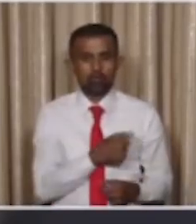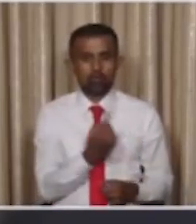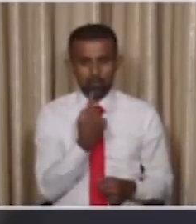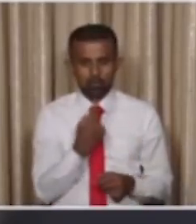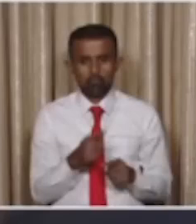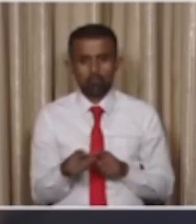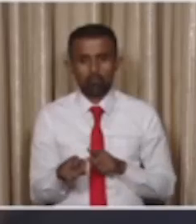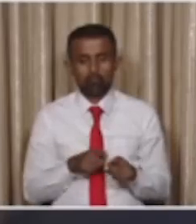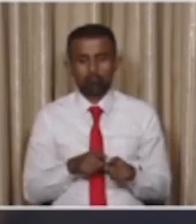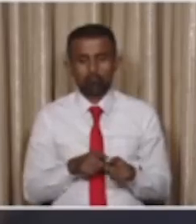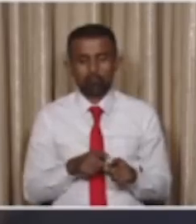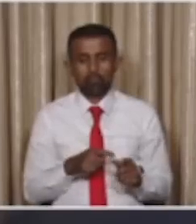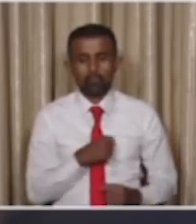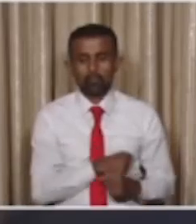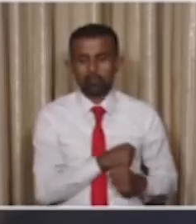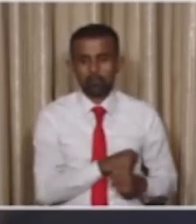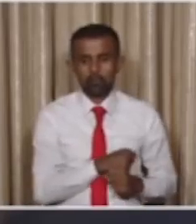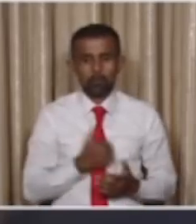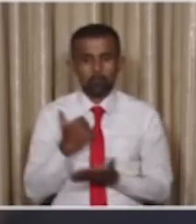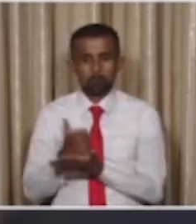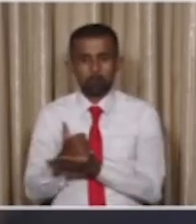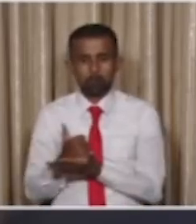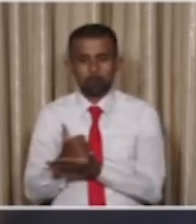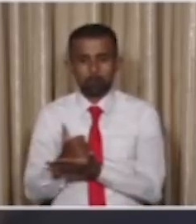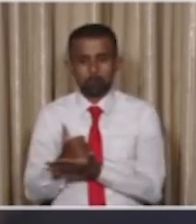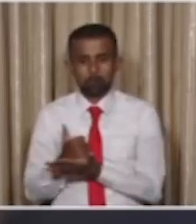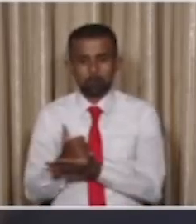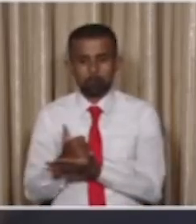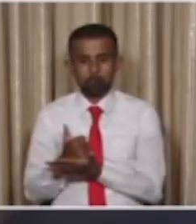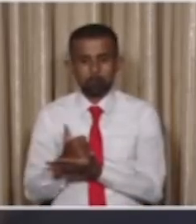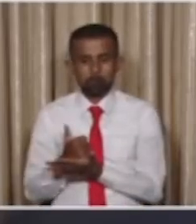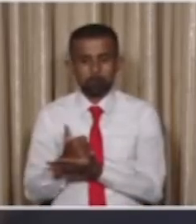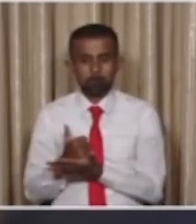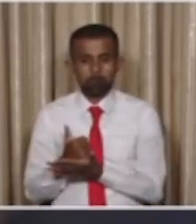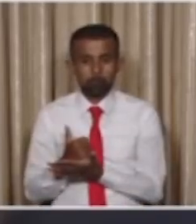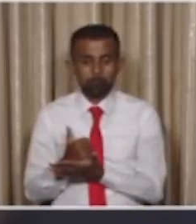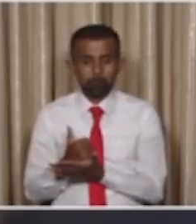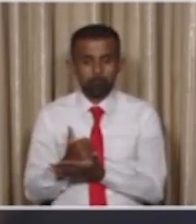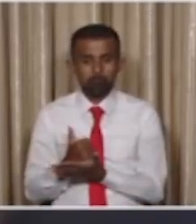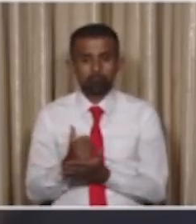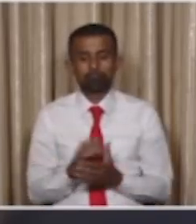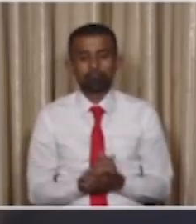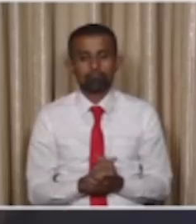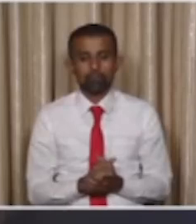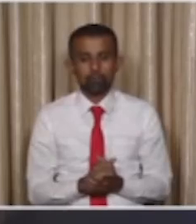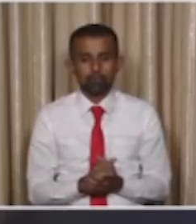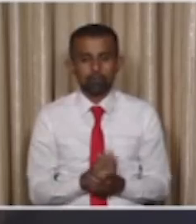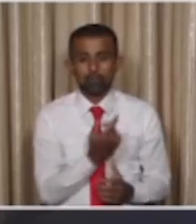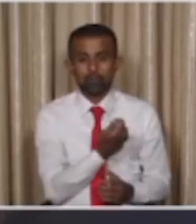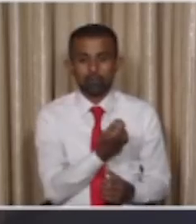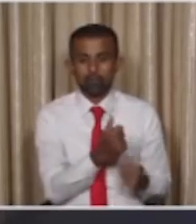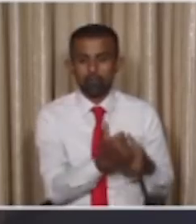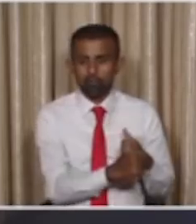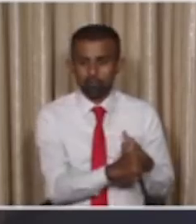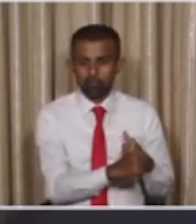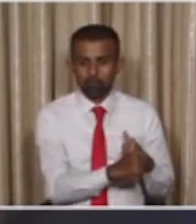ආකාරයට රජය සහ මහ බැංකුව කියන මේ ෆිස්කල් ඩොමිනන්ස් ඔෆ් මන්ත්‍රි පොලිසි, ඒ කියන්නේ මුදල් අච්චු